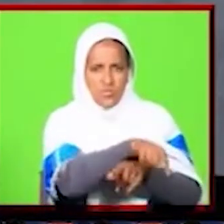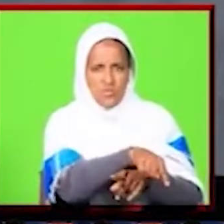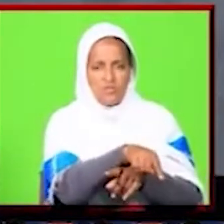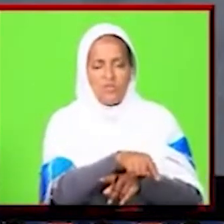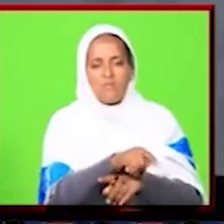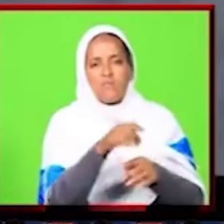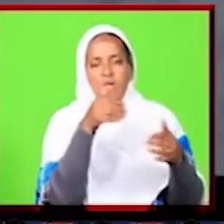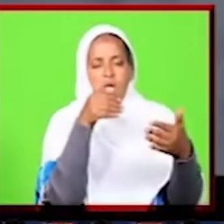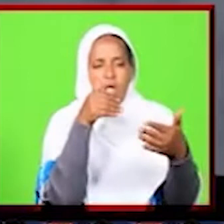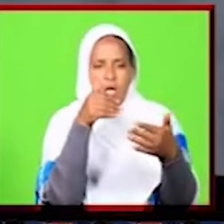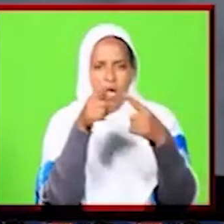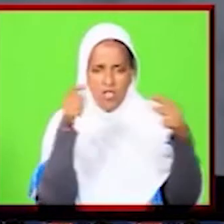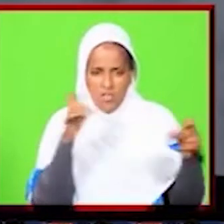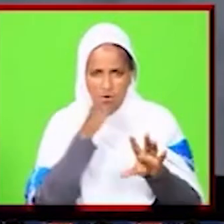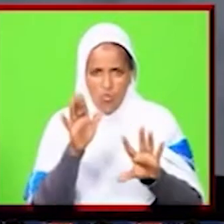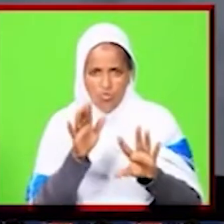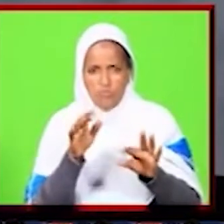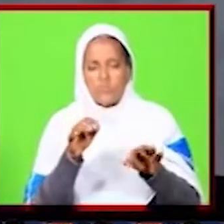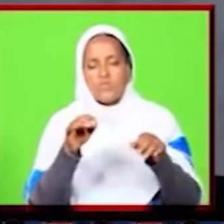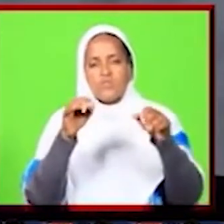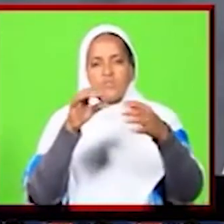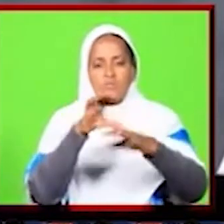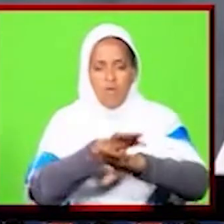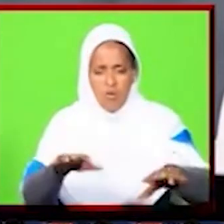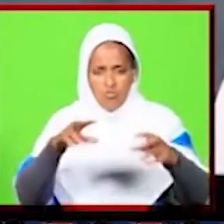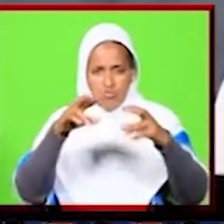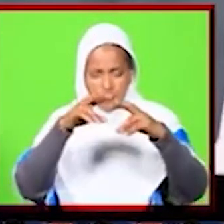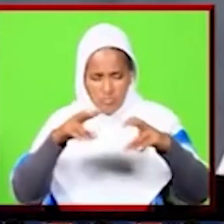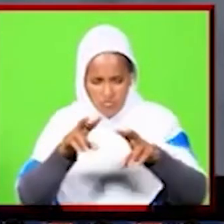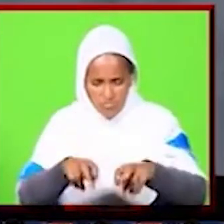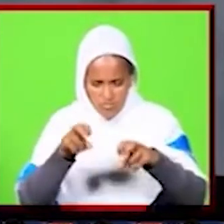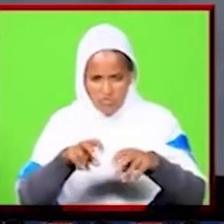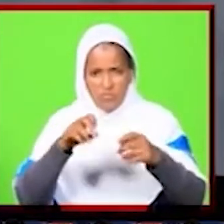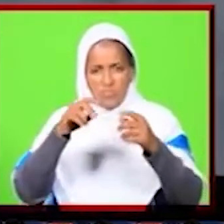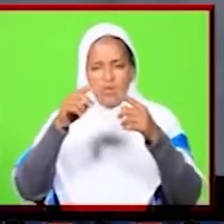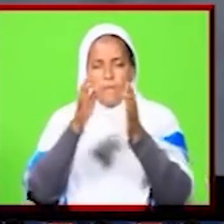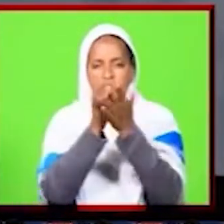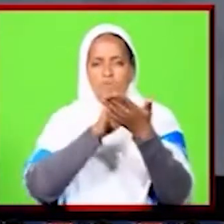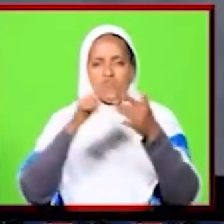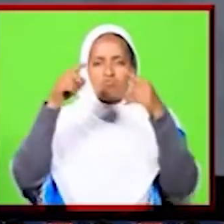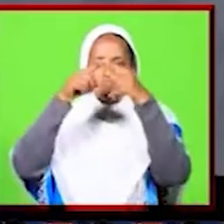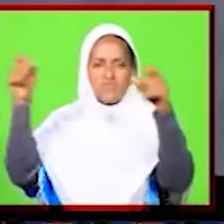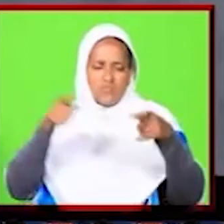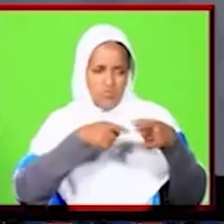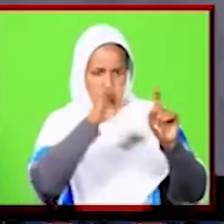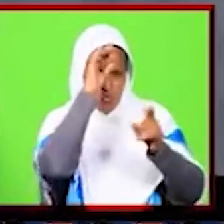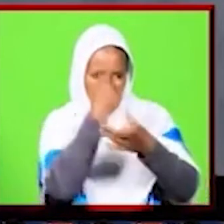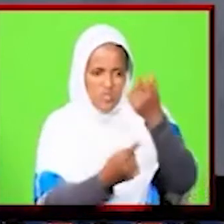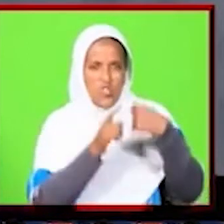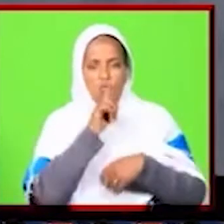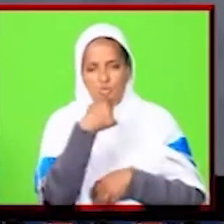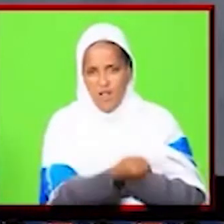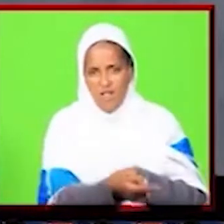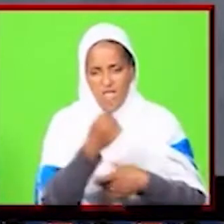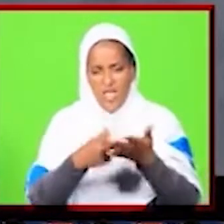መጽሐፍ ቅዱስን አልተቃረኑም። በአንጻሩ አርኪኦሎጂ የሚቃረነው መጽሐፍ ቅዱስን የሚነቅፉ የሚተቹ